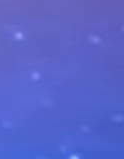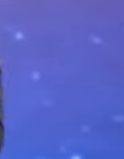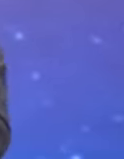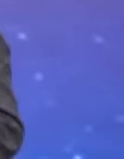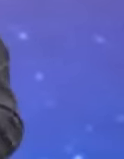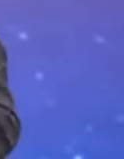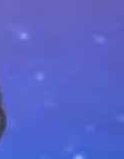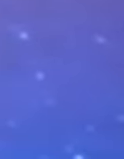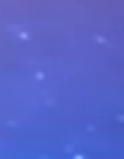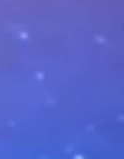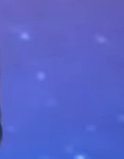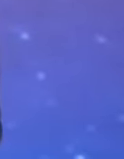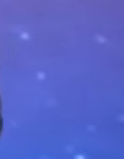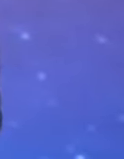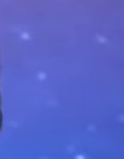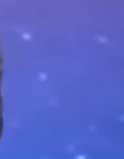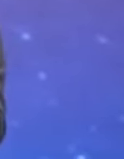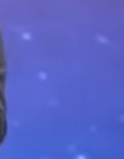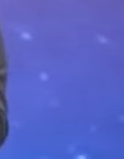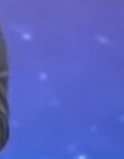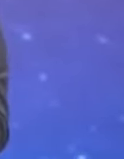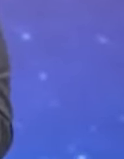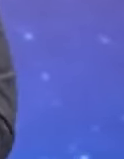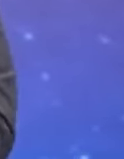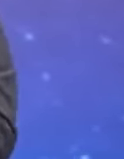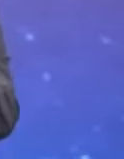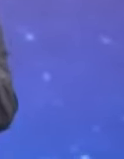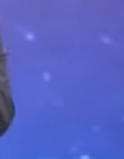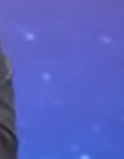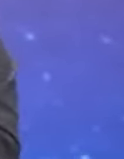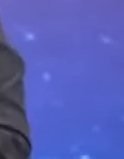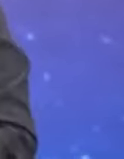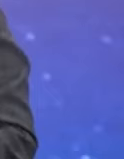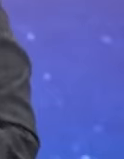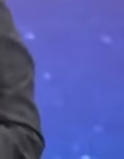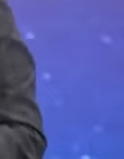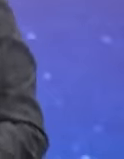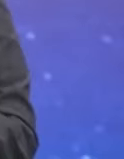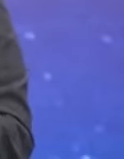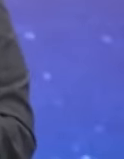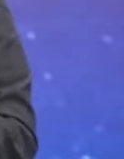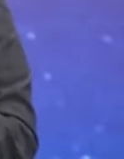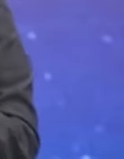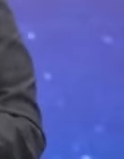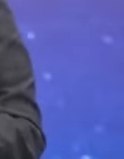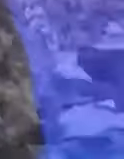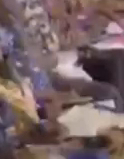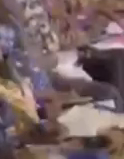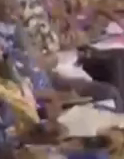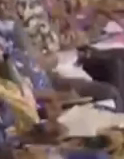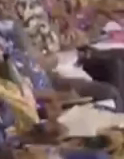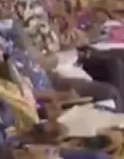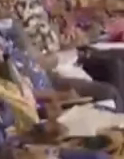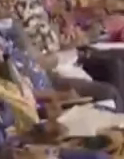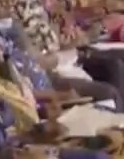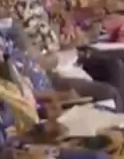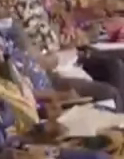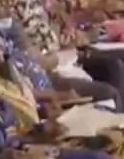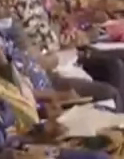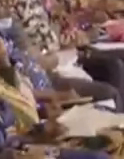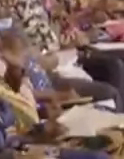l'idolâtrie car vous êtes le temple du Dieu vivant comme Dieu l'a dit